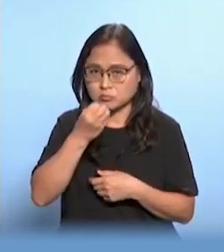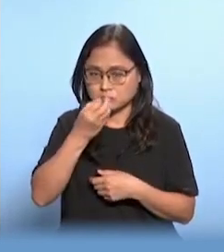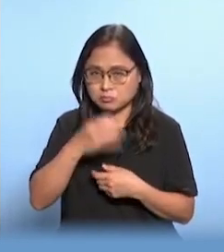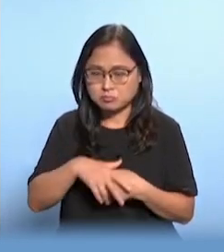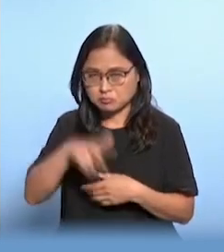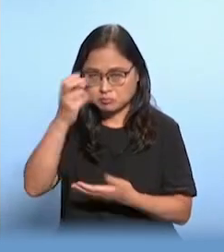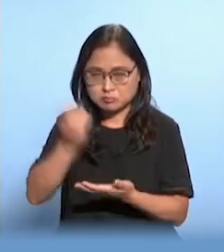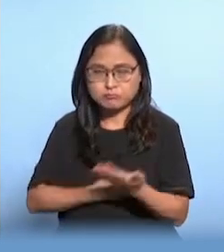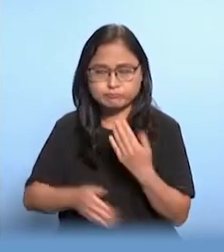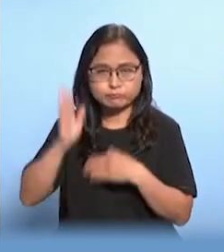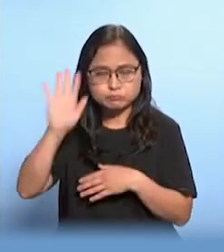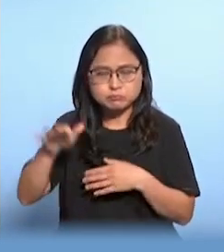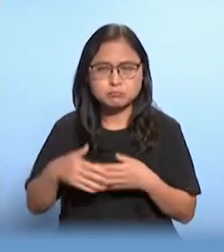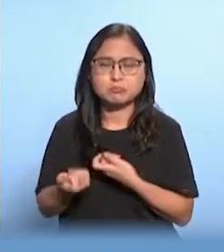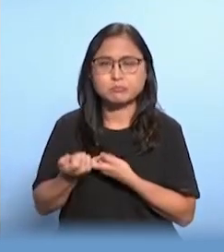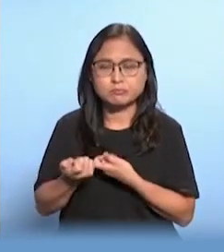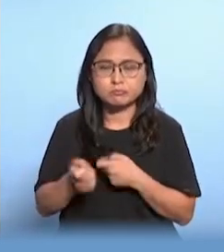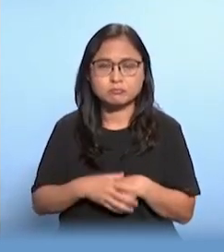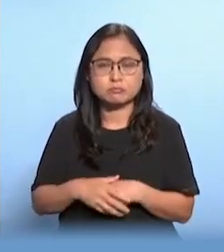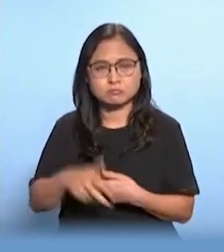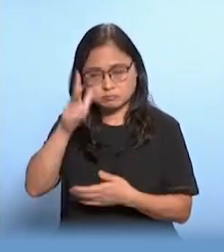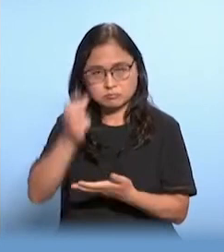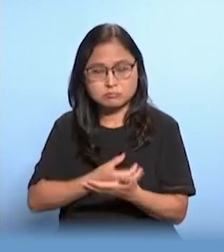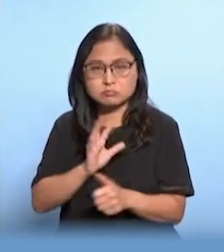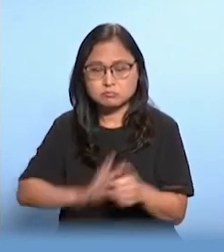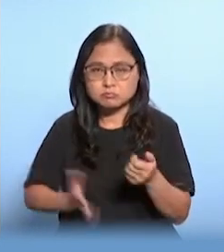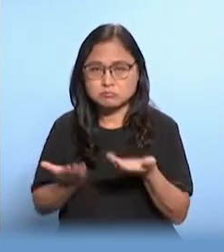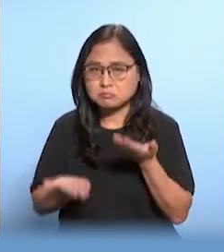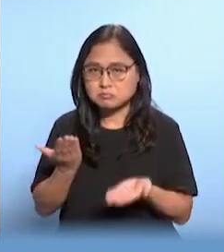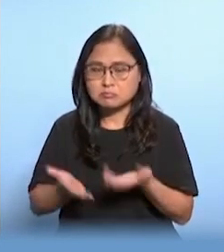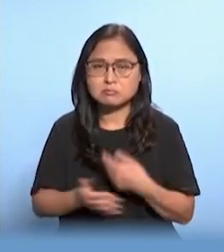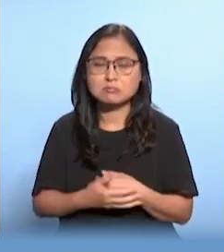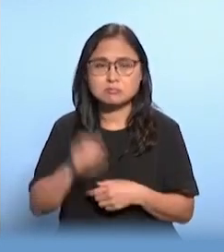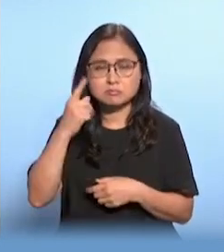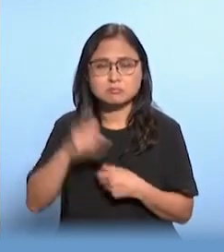在這一方面，我們都會注意一些特殊的個案，如果它有一些特殊